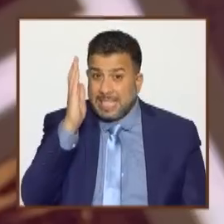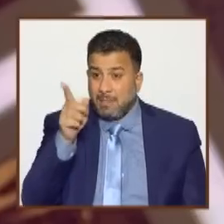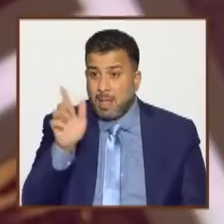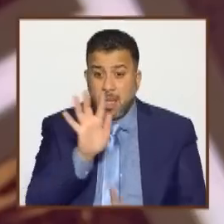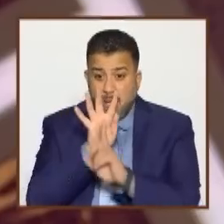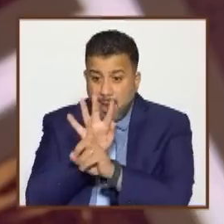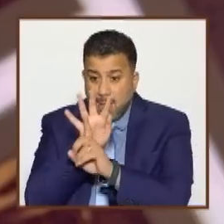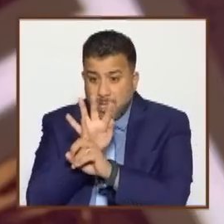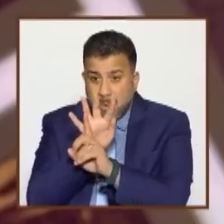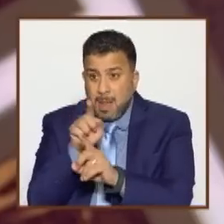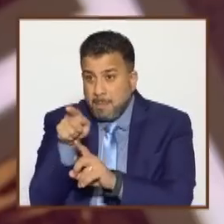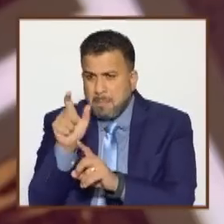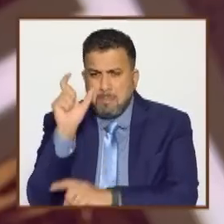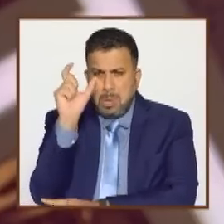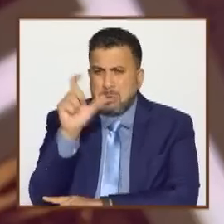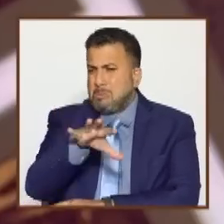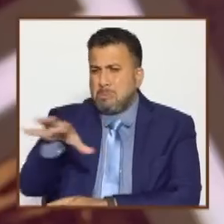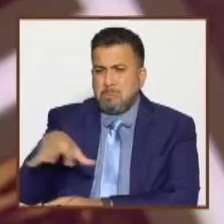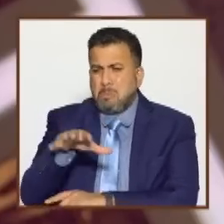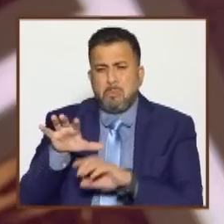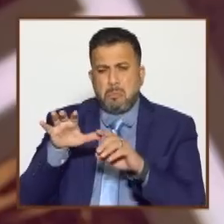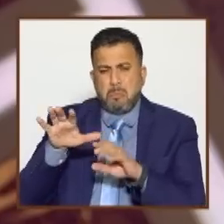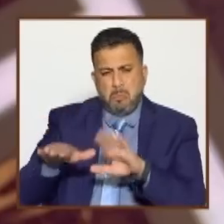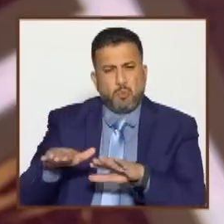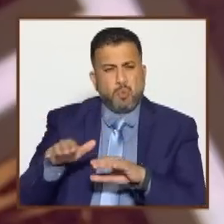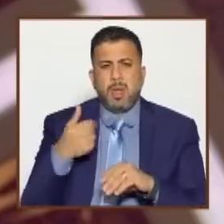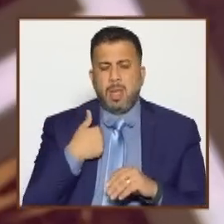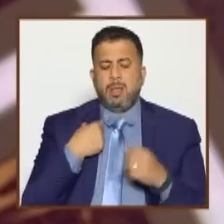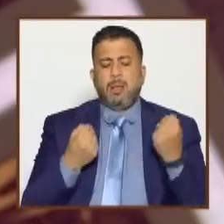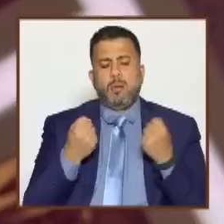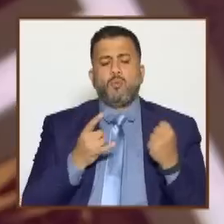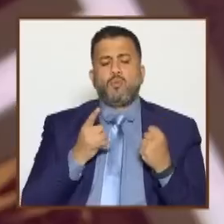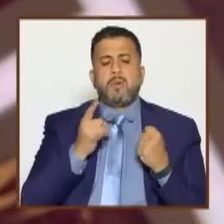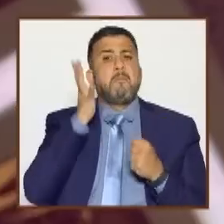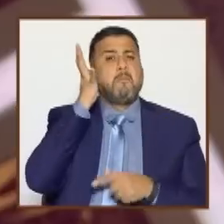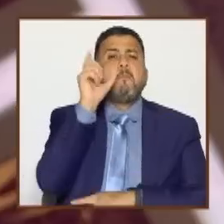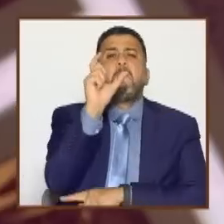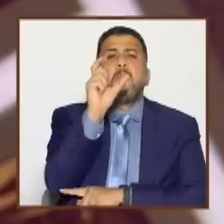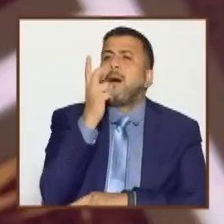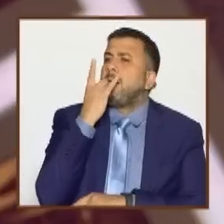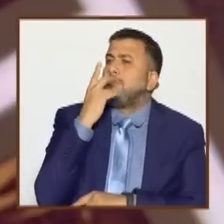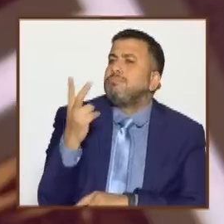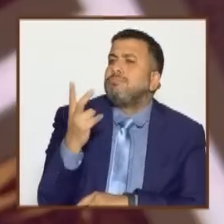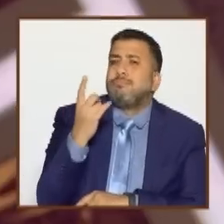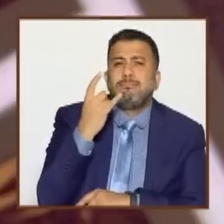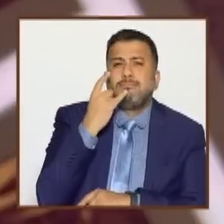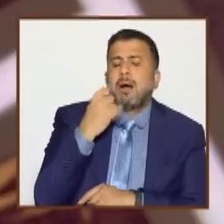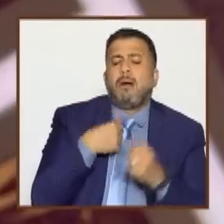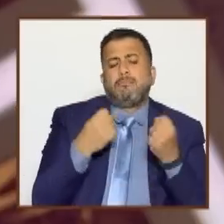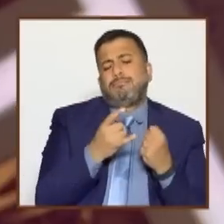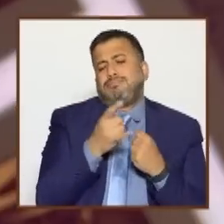إذا أدرك المسافر الإمام في أي ركعة من ركعات الصلاة فيجب عليه أن يتم، وهذا قول ابن عباس الذي هو